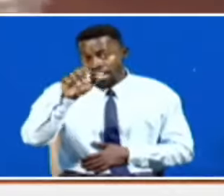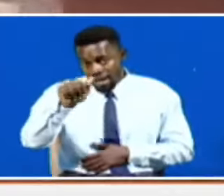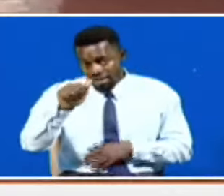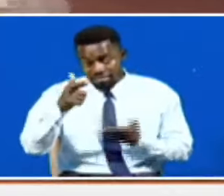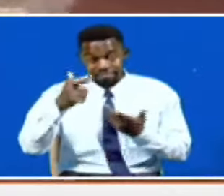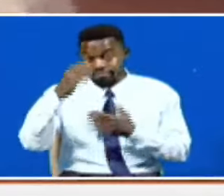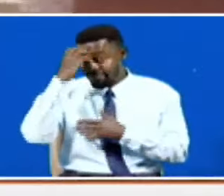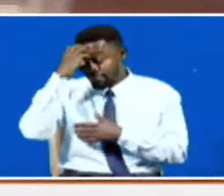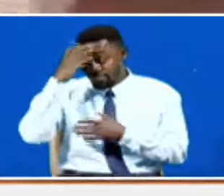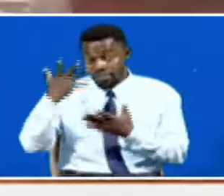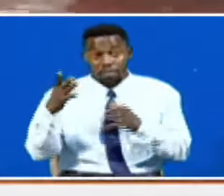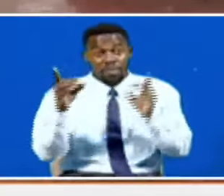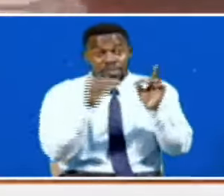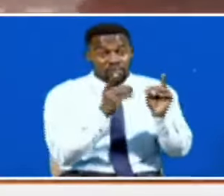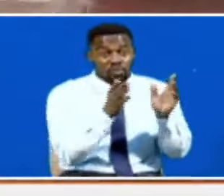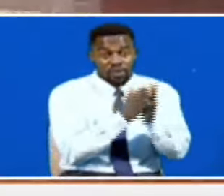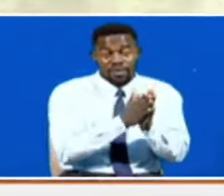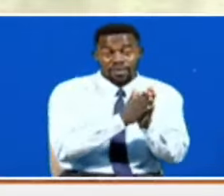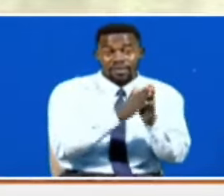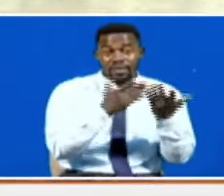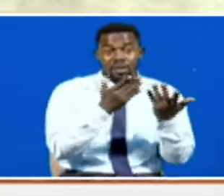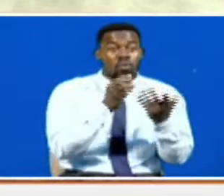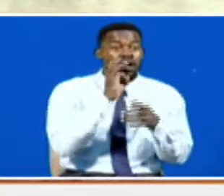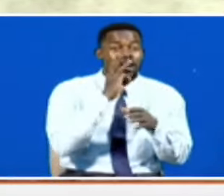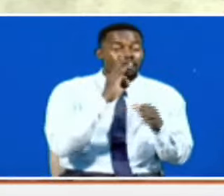ziwa Victoria, hali huwa mbaya zaidi.